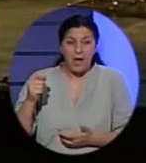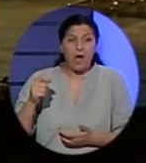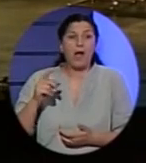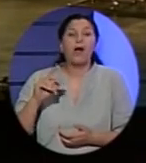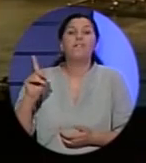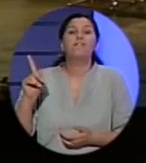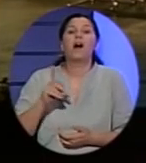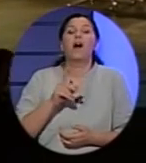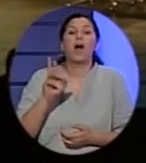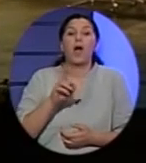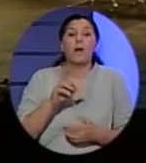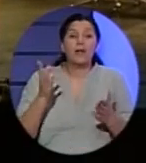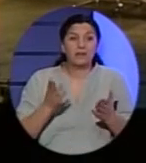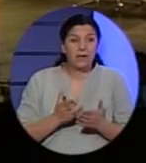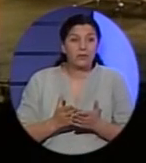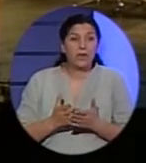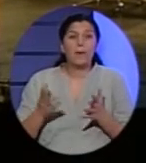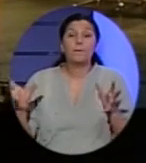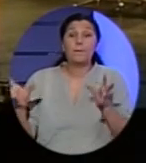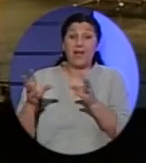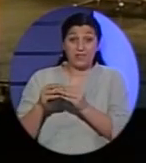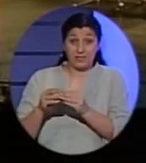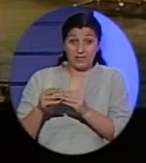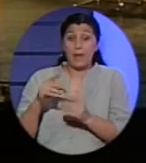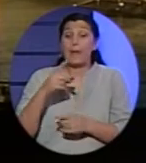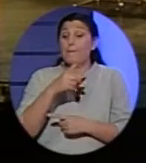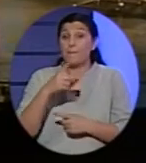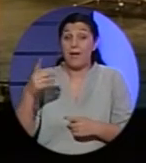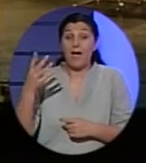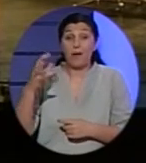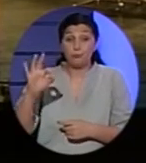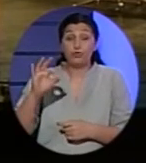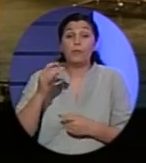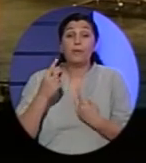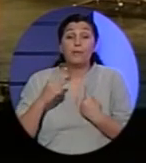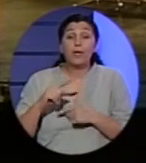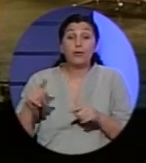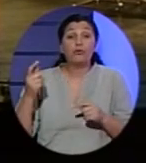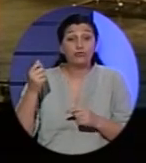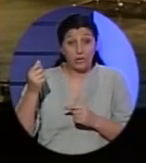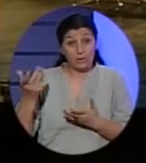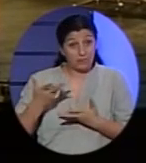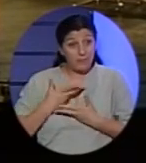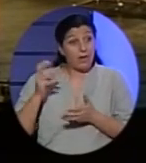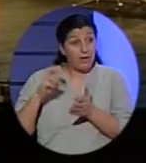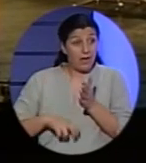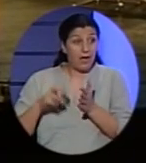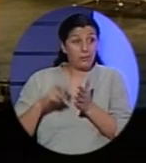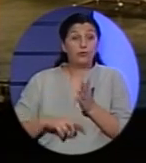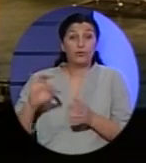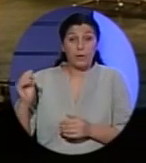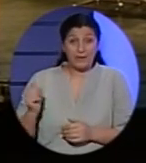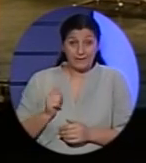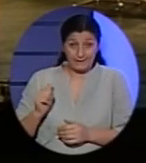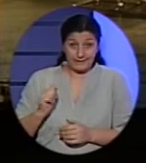נגב מקבלות ביחד 150 מיליון שקל ארנונה מבסיסים